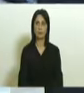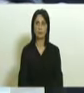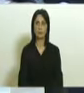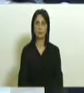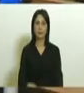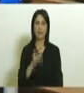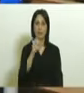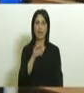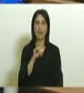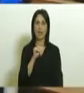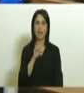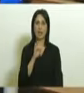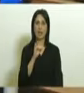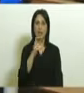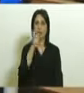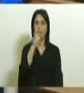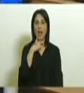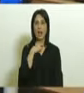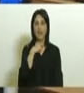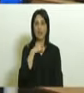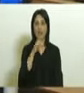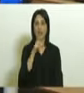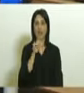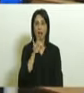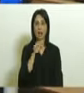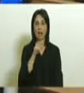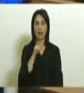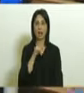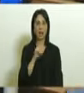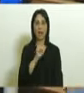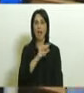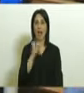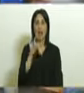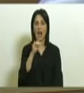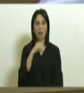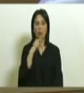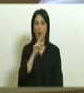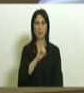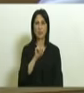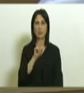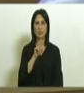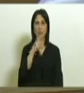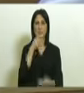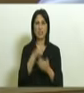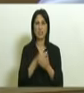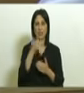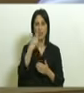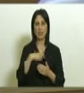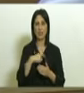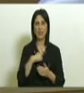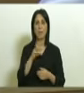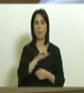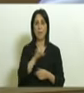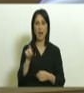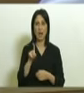ბატონი სერგო რატიანი. ბატონო გიორგი, არ გავამახვილებდი ყურადღებას საკუთარ თავზე,